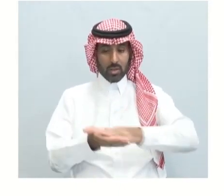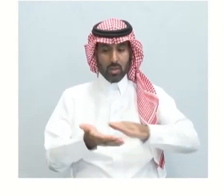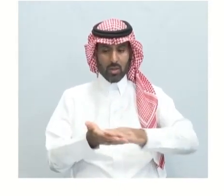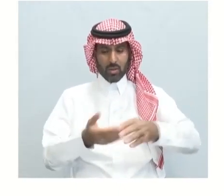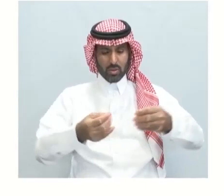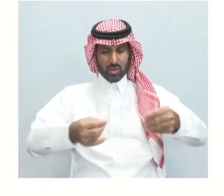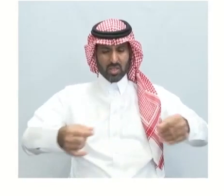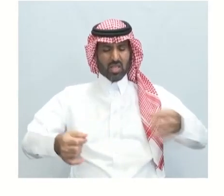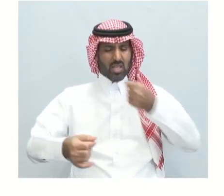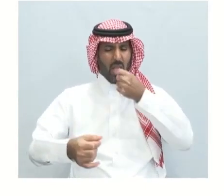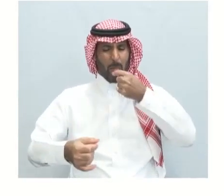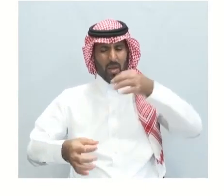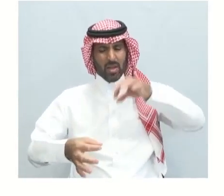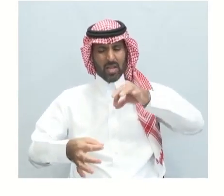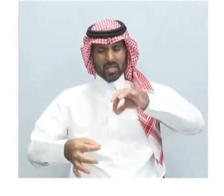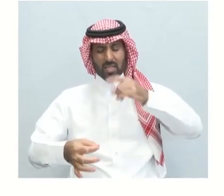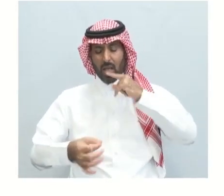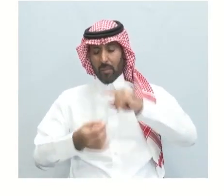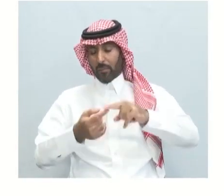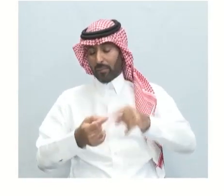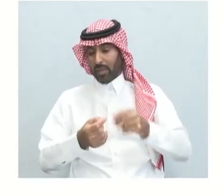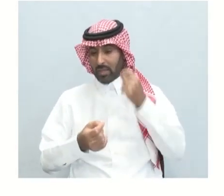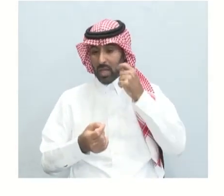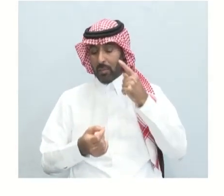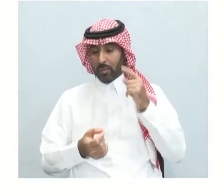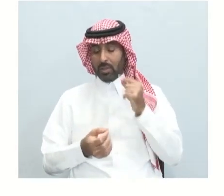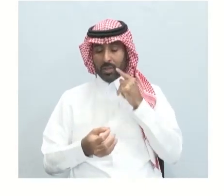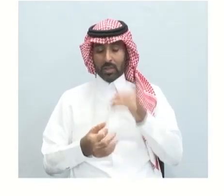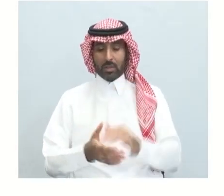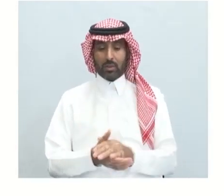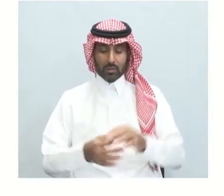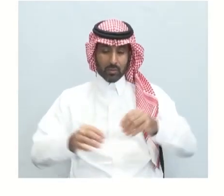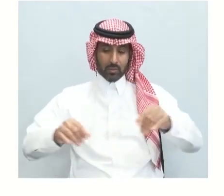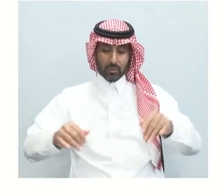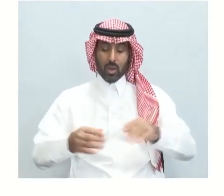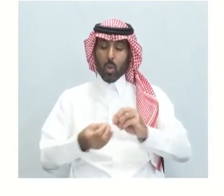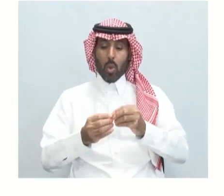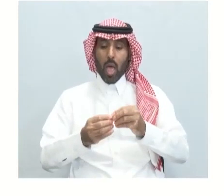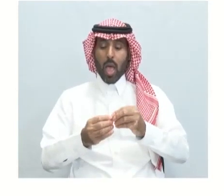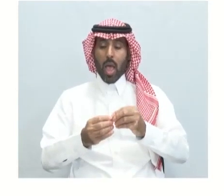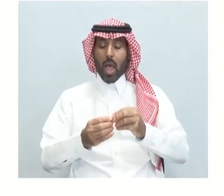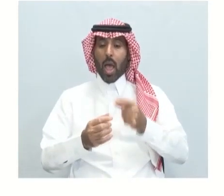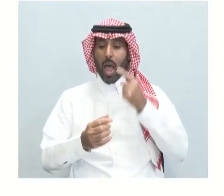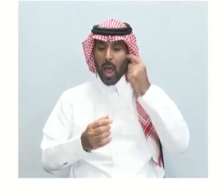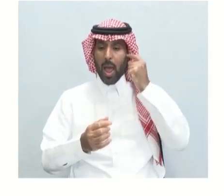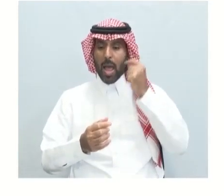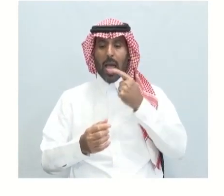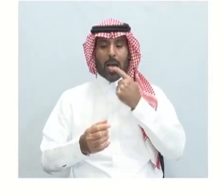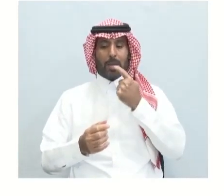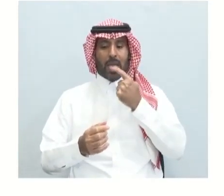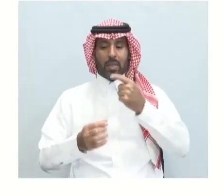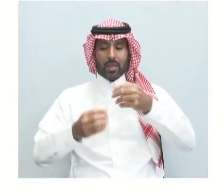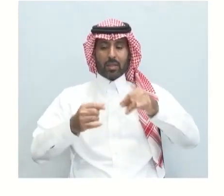ترسبات ملحيه وجبس وترسبات كربونات الكالسيوم وكذلك رواسب جلبتها الرياح والمد